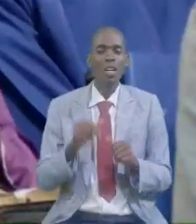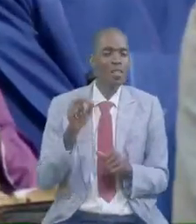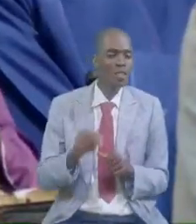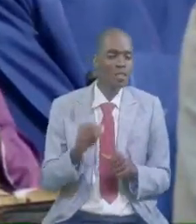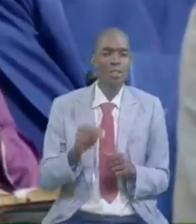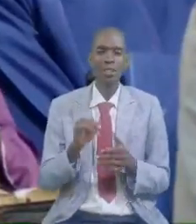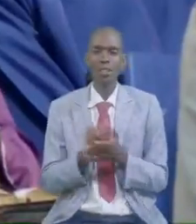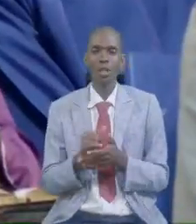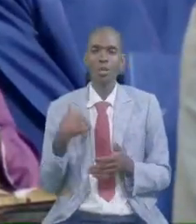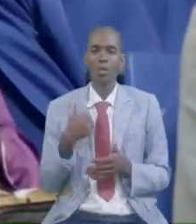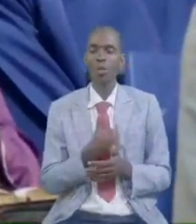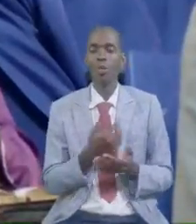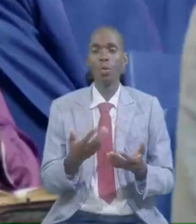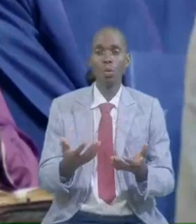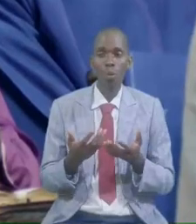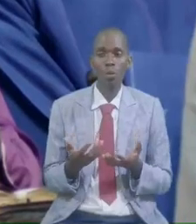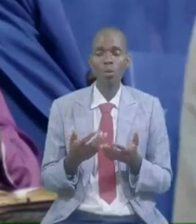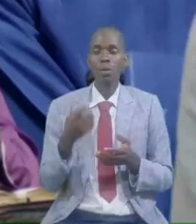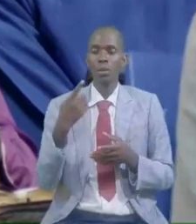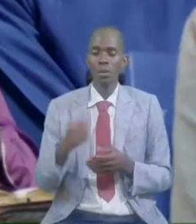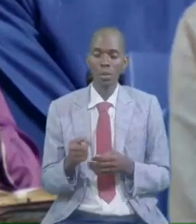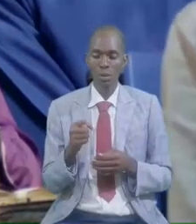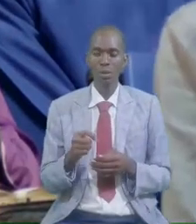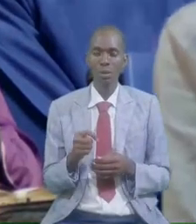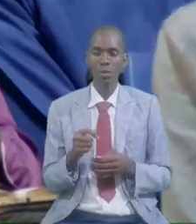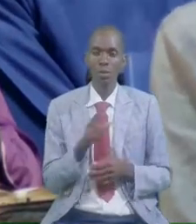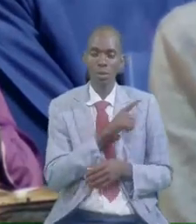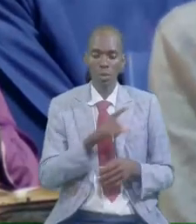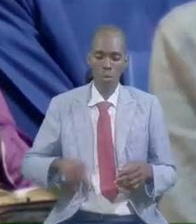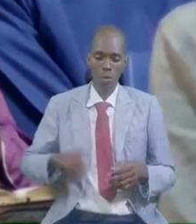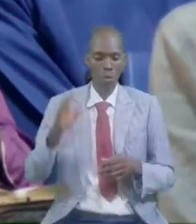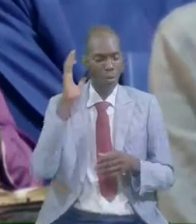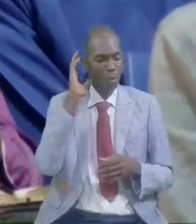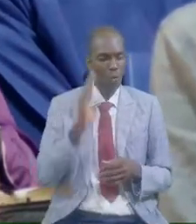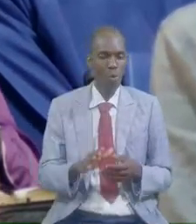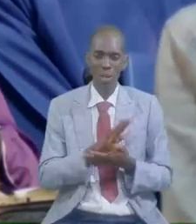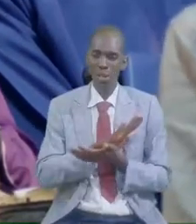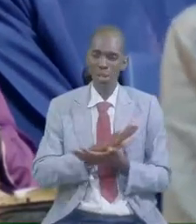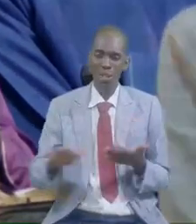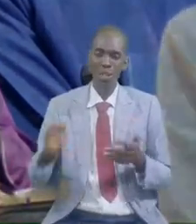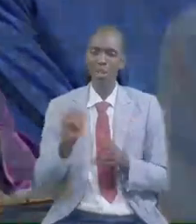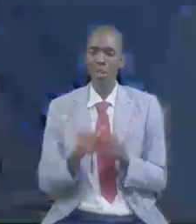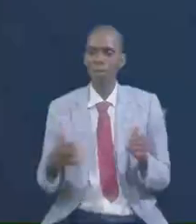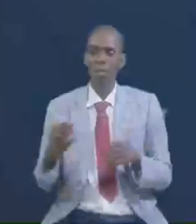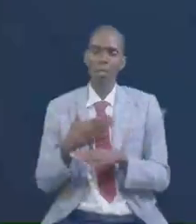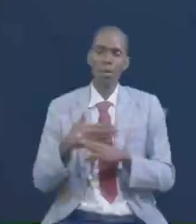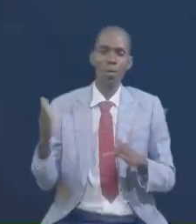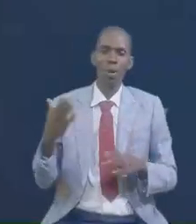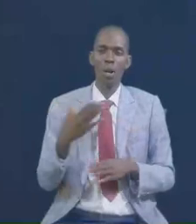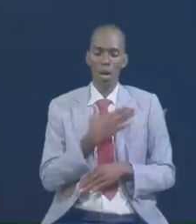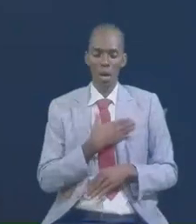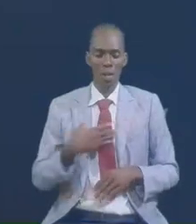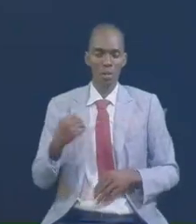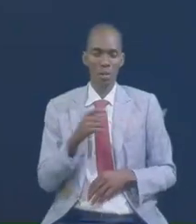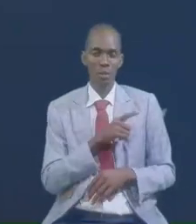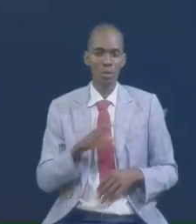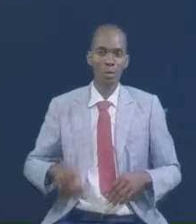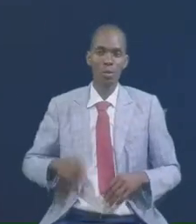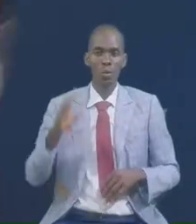besoin dont nous avons, le Seigneur va tout balayer et le Seigneur